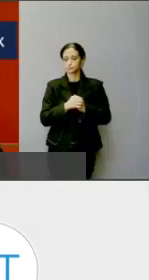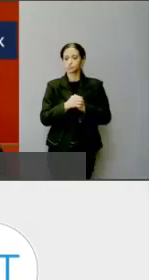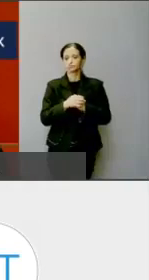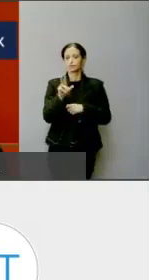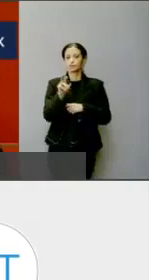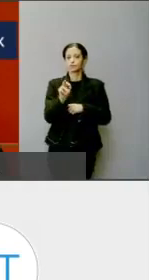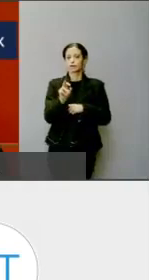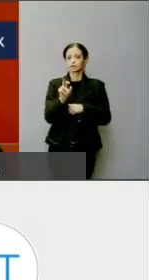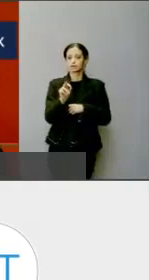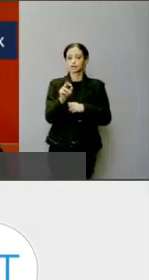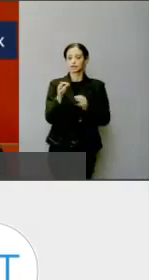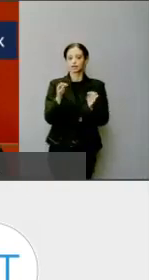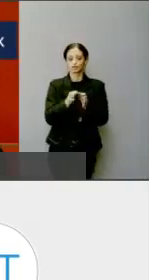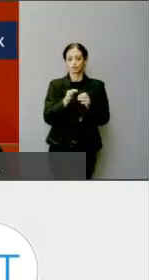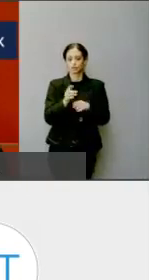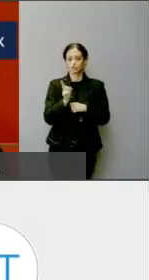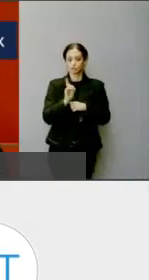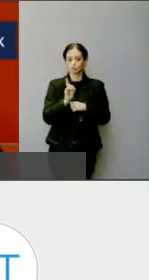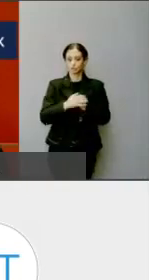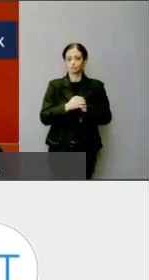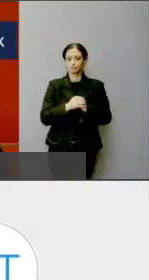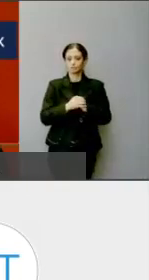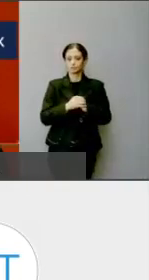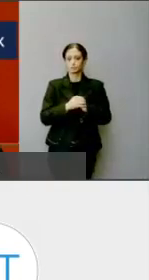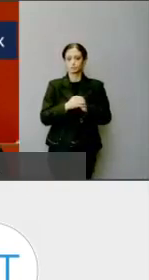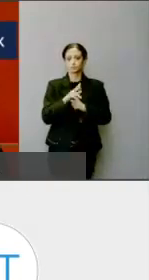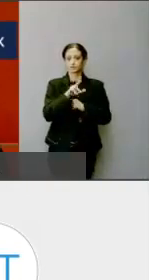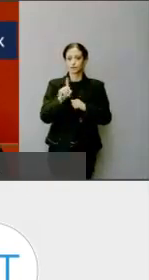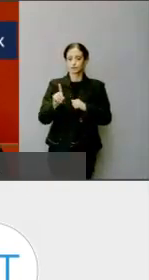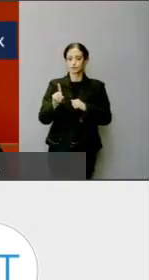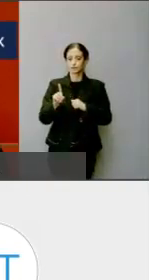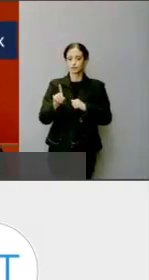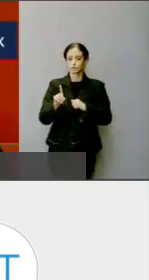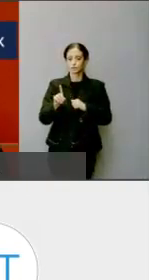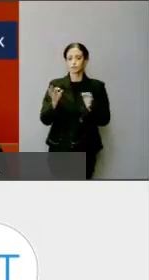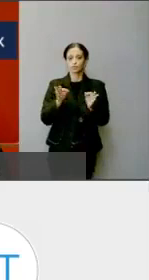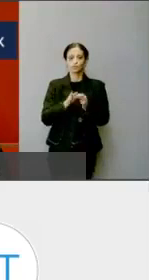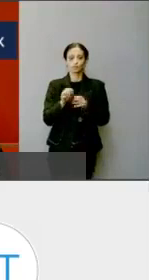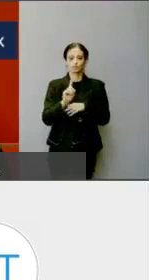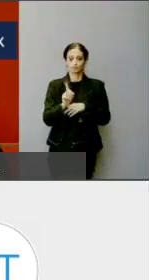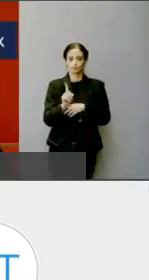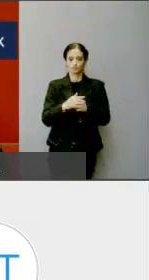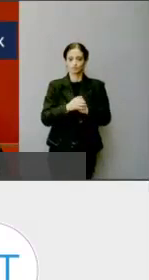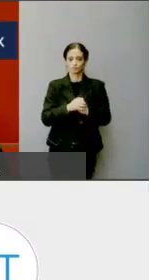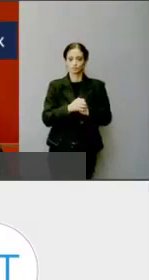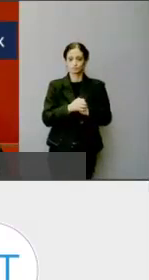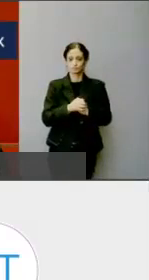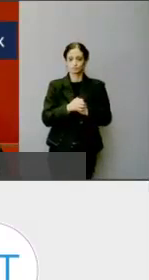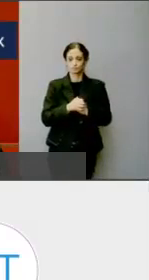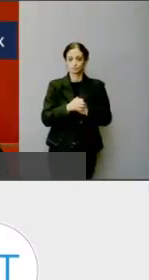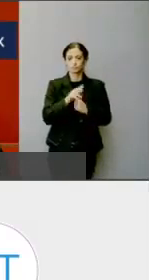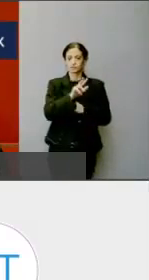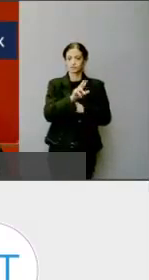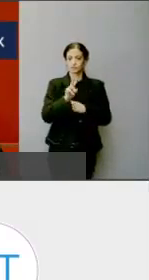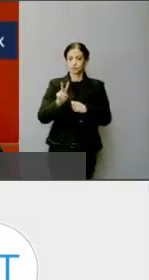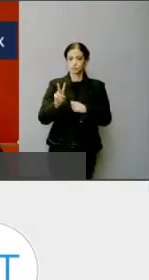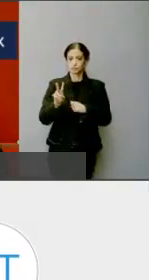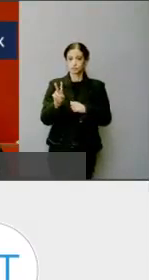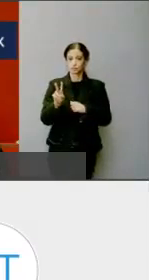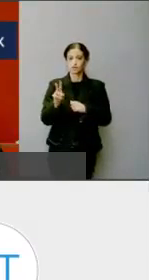30 non favorevole 31 non favorevole 32